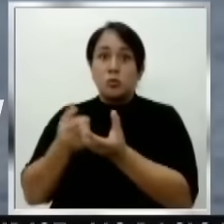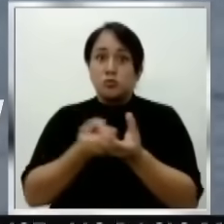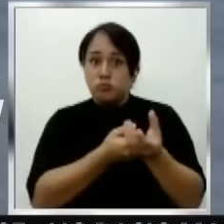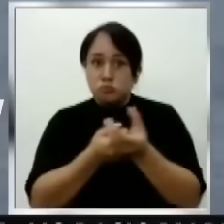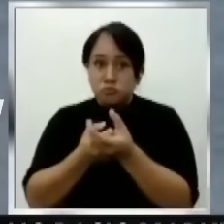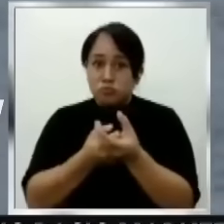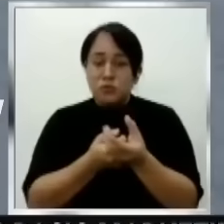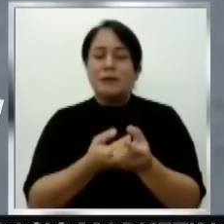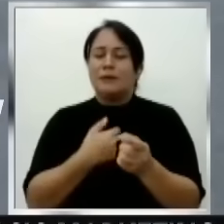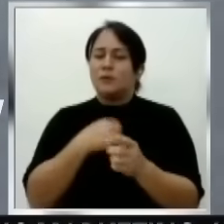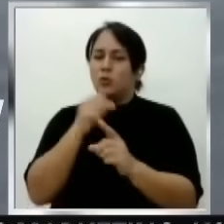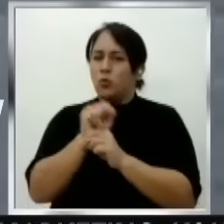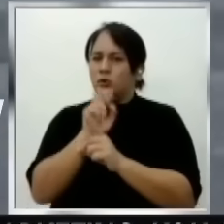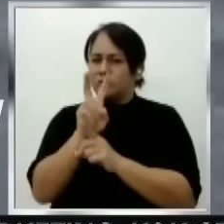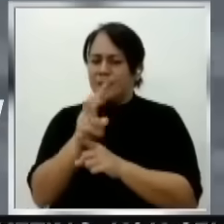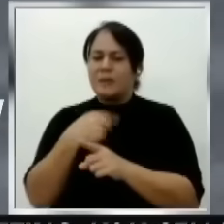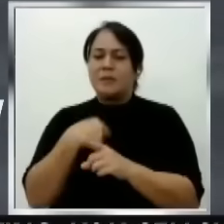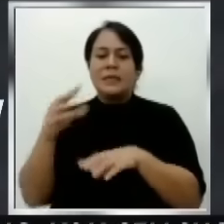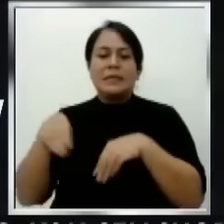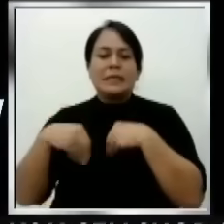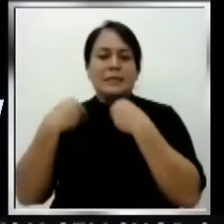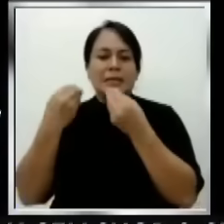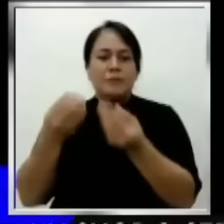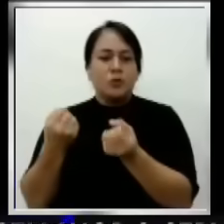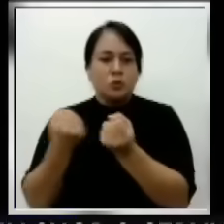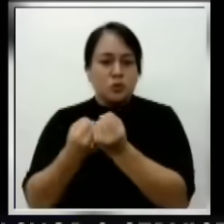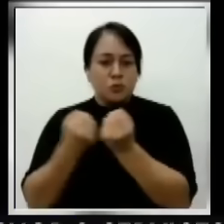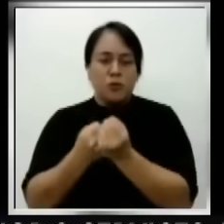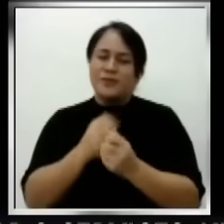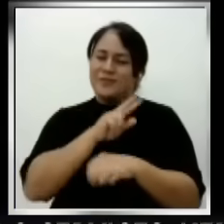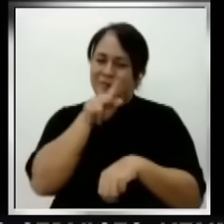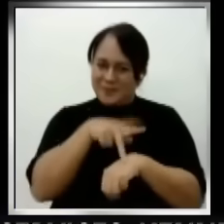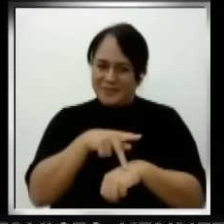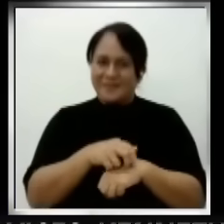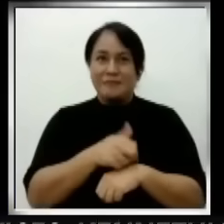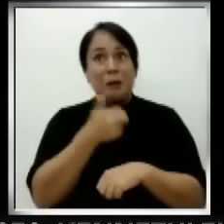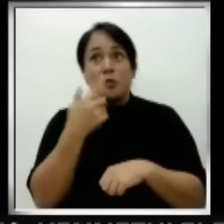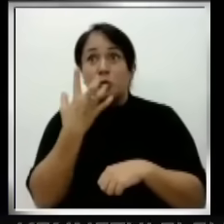at ang pagbibigay nila ng suporta sa Pilipinas.